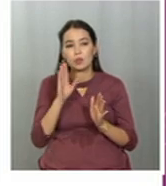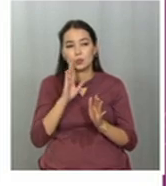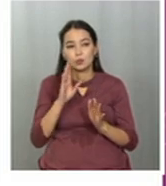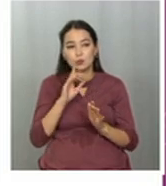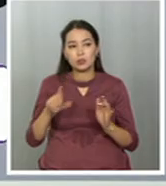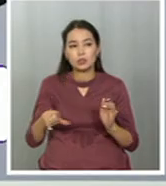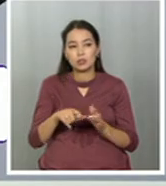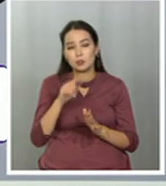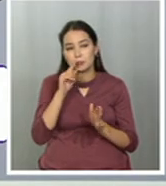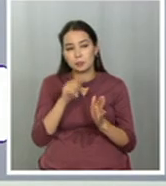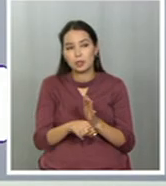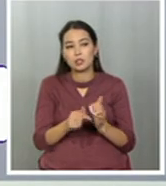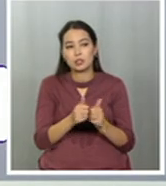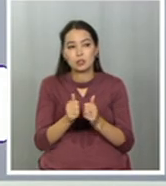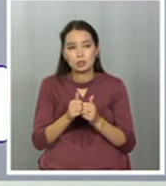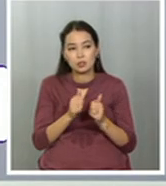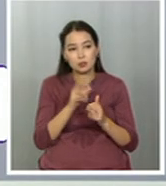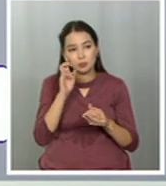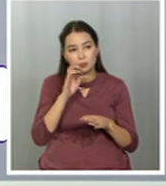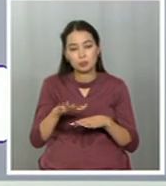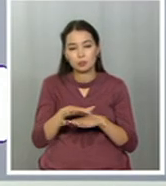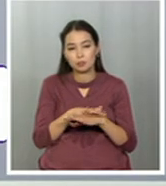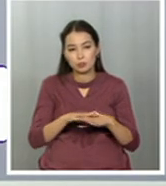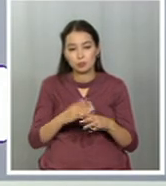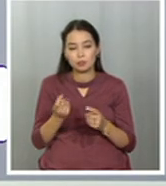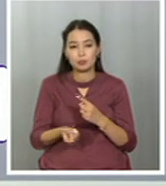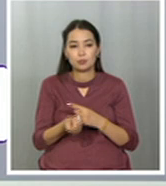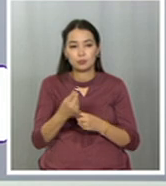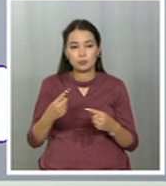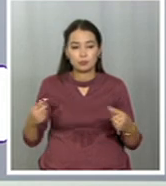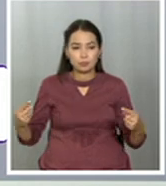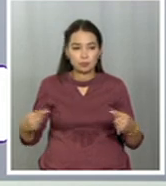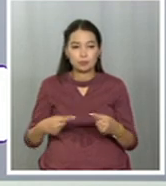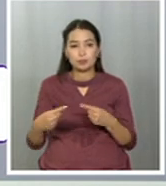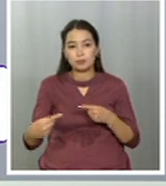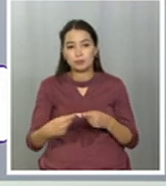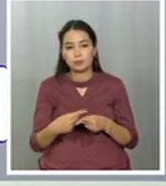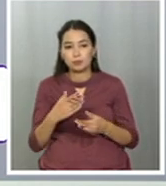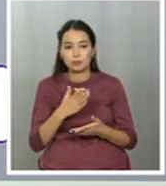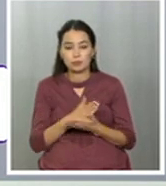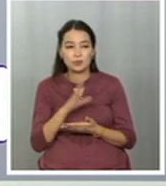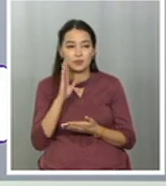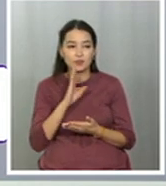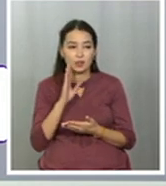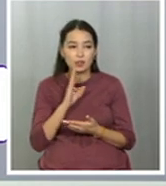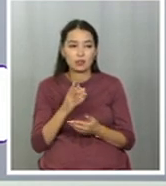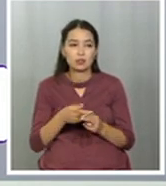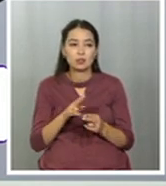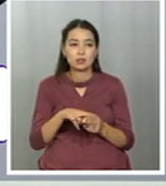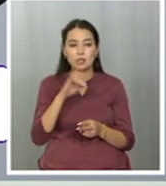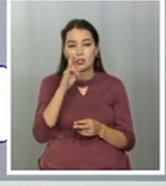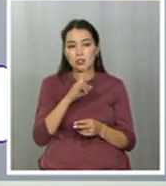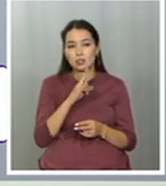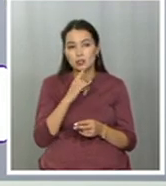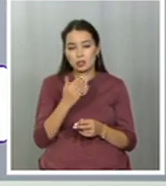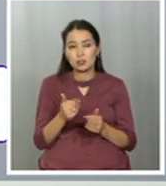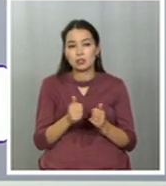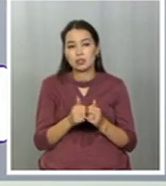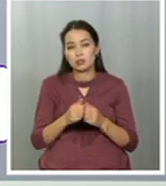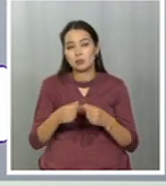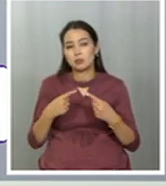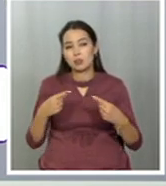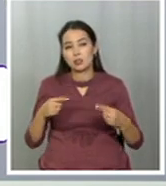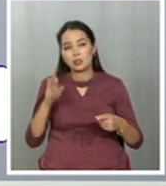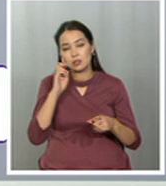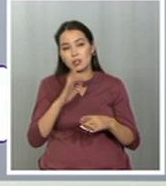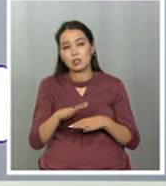іргелес мемлекеттерден келіп құйлады. Бұл, яғни, мысалы, Қазақстан сияқты басқа мемлекеттерді салыстырмалы түрде